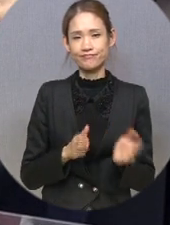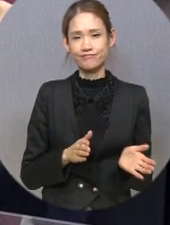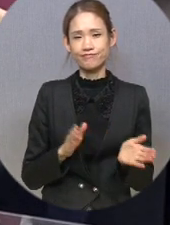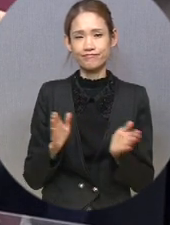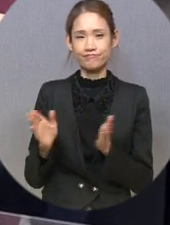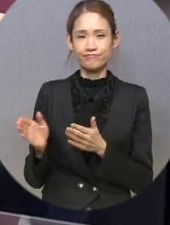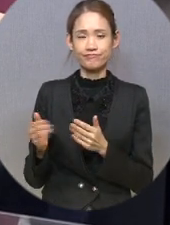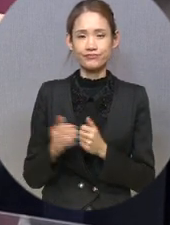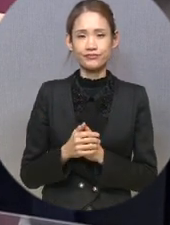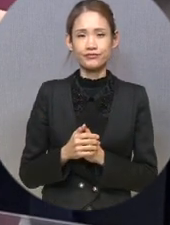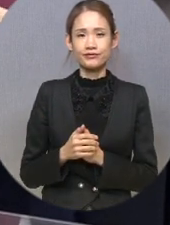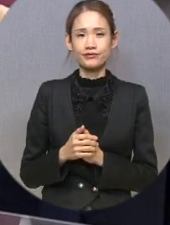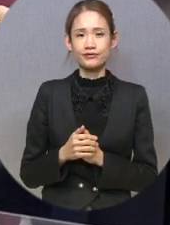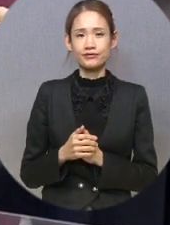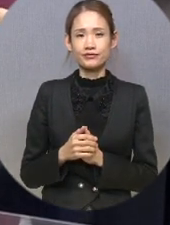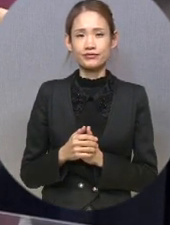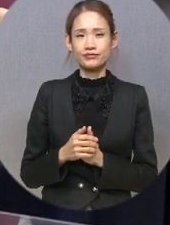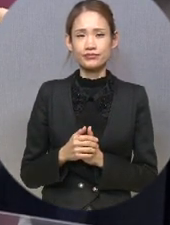그러면은 이제